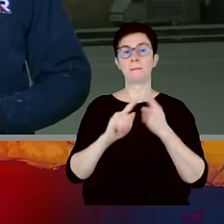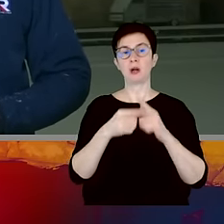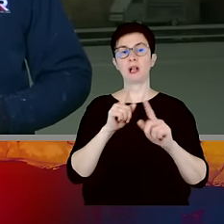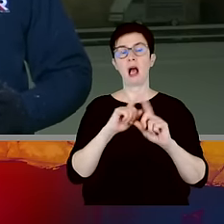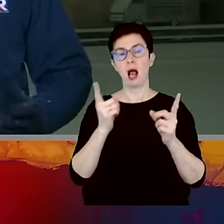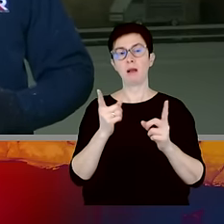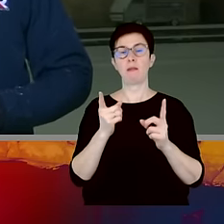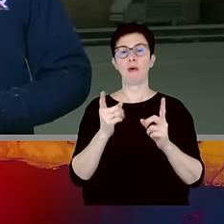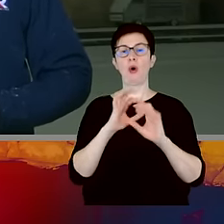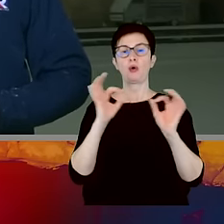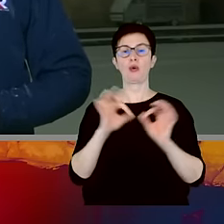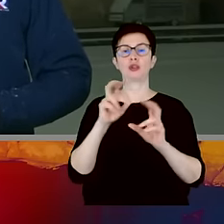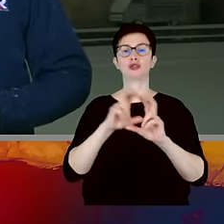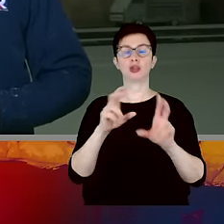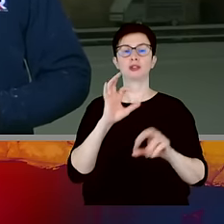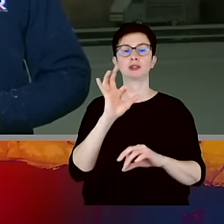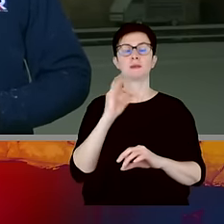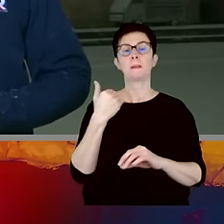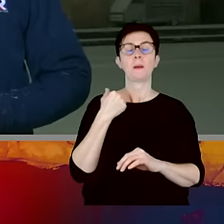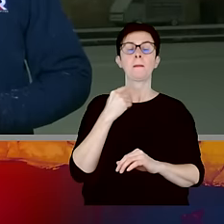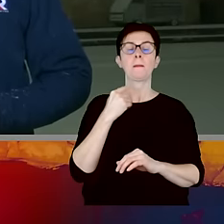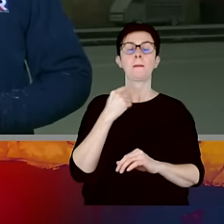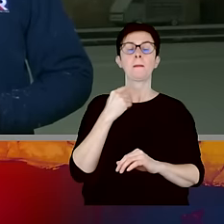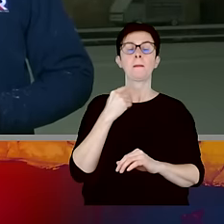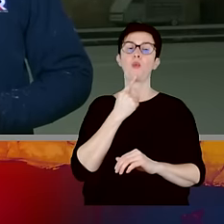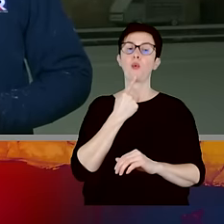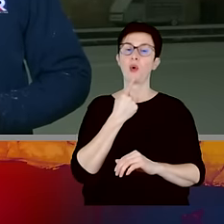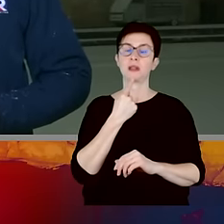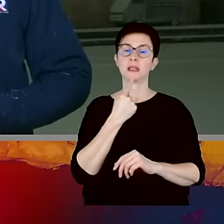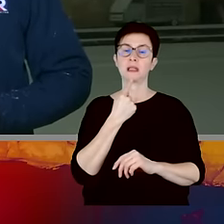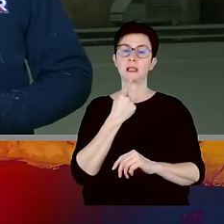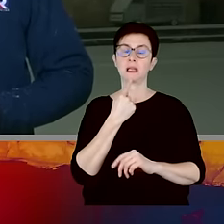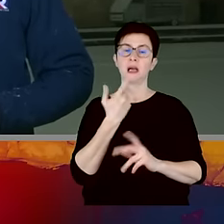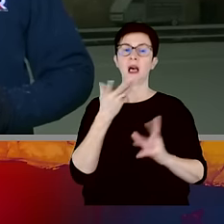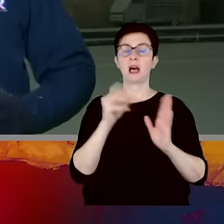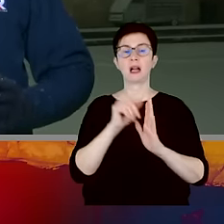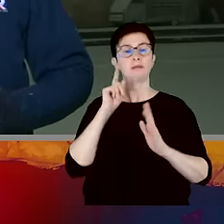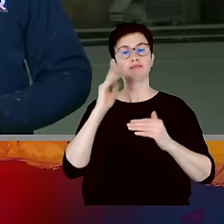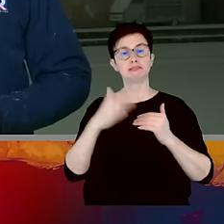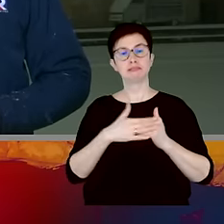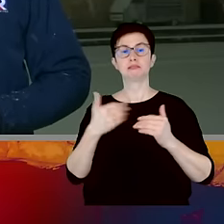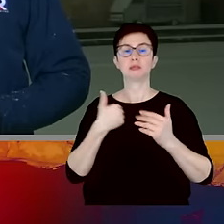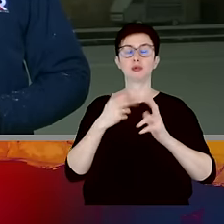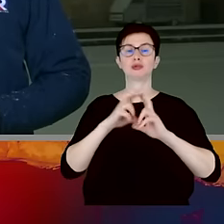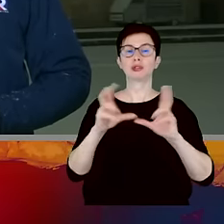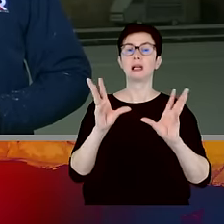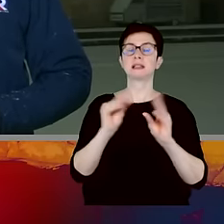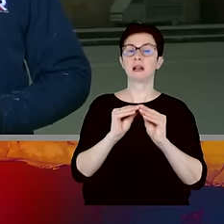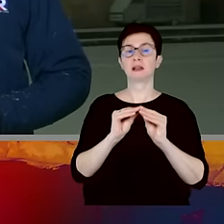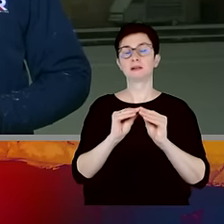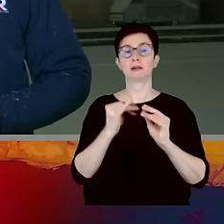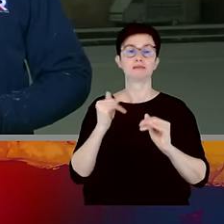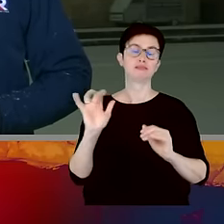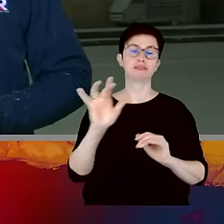czasów młodości, czy gdzieś z małżonką, kiedy to wspólnie spędzali czas. Także ta atmosfera, która jest tutaj